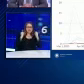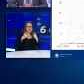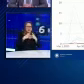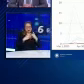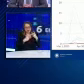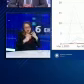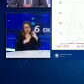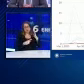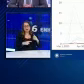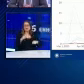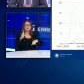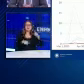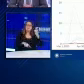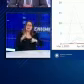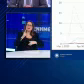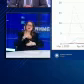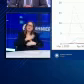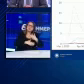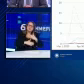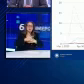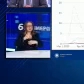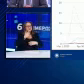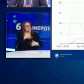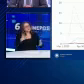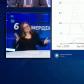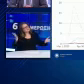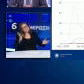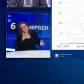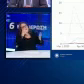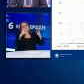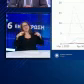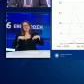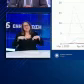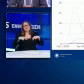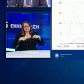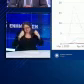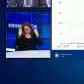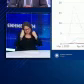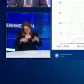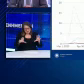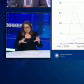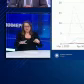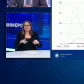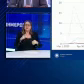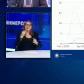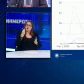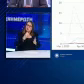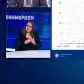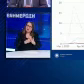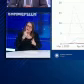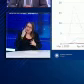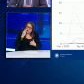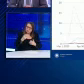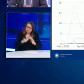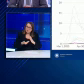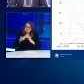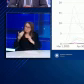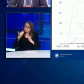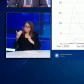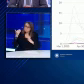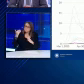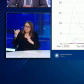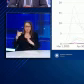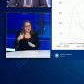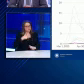επόμενο βήμα, να κοιτάξουμε λίγο προς τα πίσω και να δούμε τι έχουμε καταφέρει συλλογικά έως σήμερα. Με καμία απολύτως αίσθηση